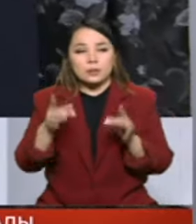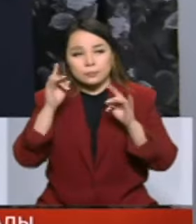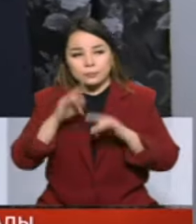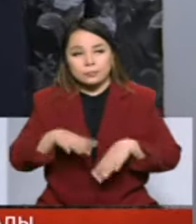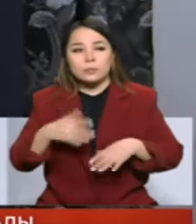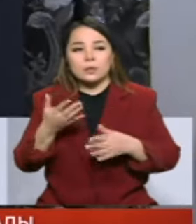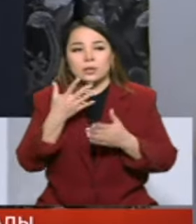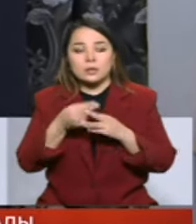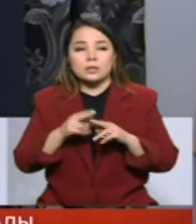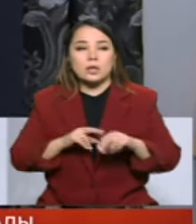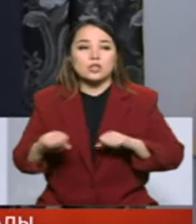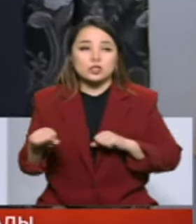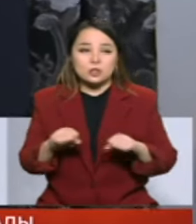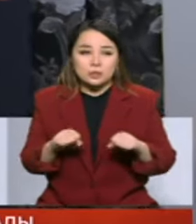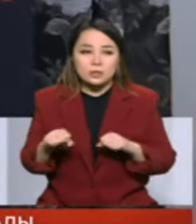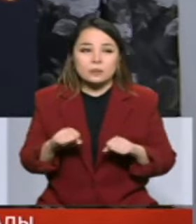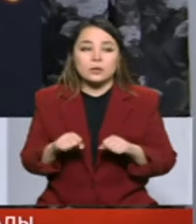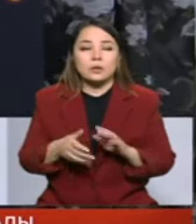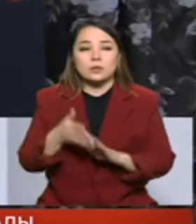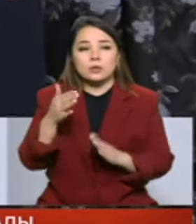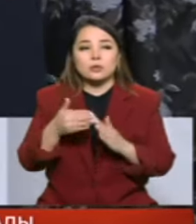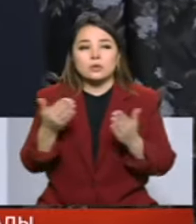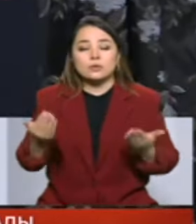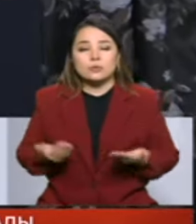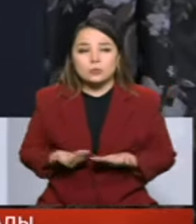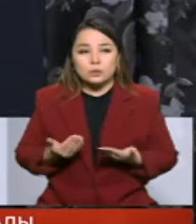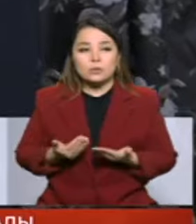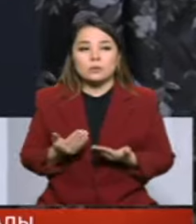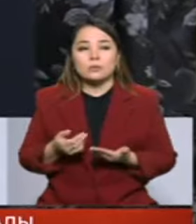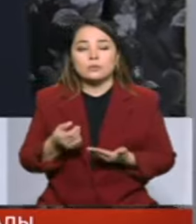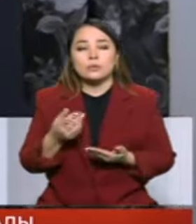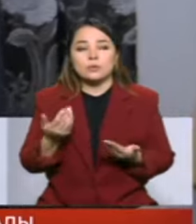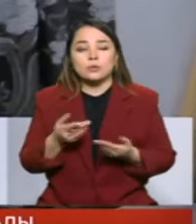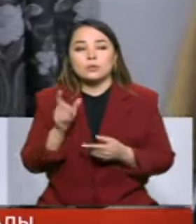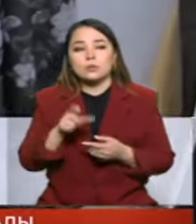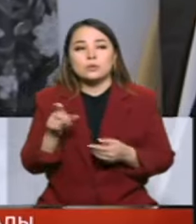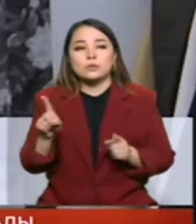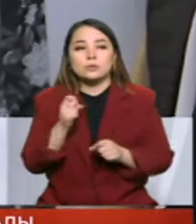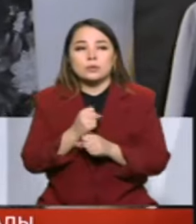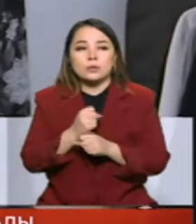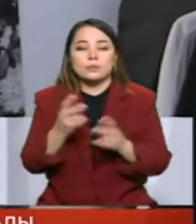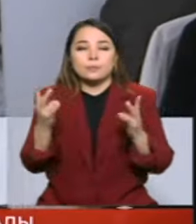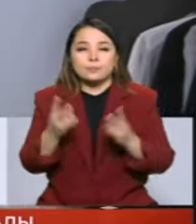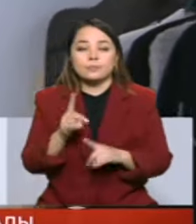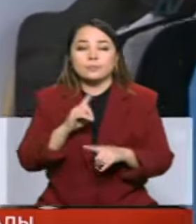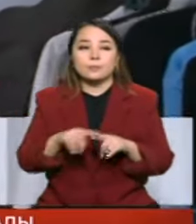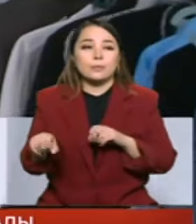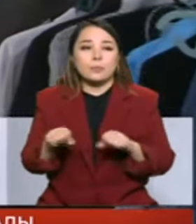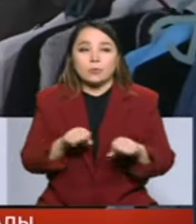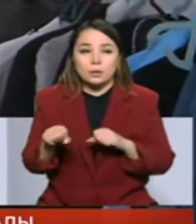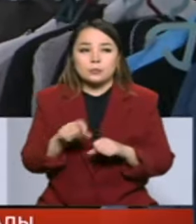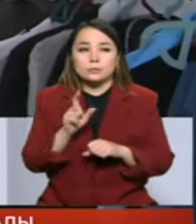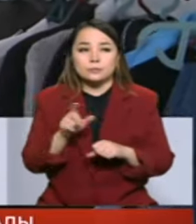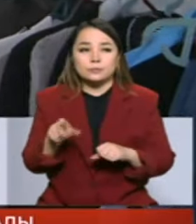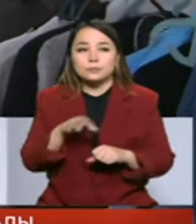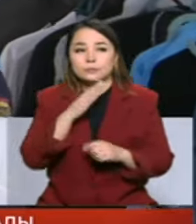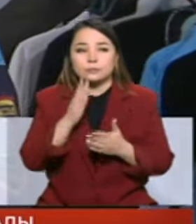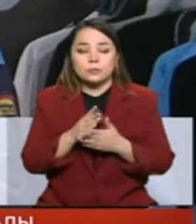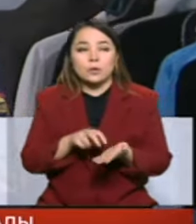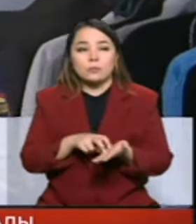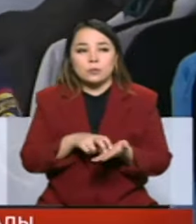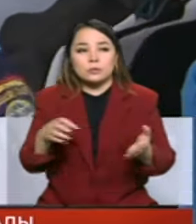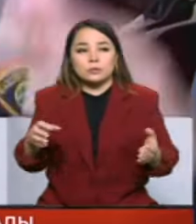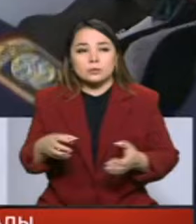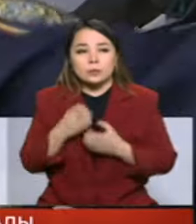жер сілкінсе, көп қабатты үйдің тұрғыны не істеу керек? Жер сілкінген уақытта халықтың көбісі үрейге бой